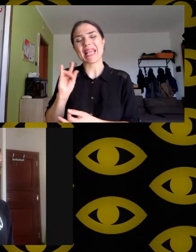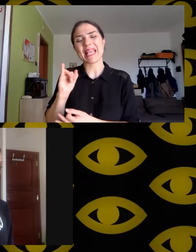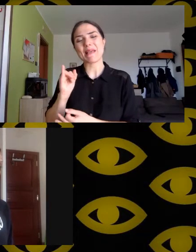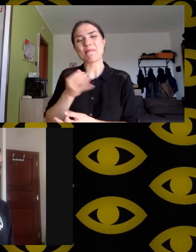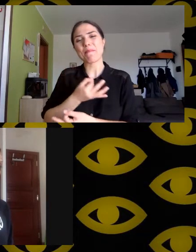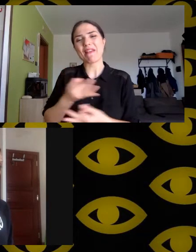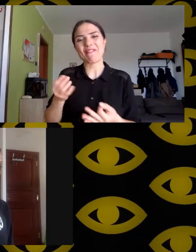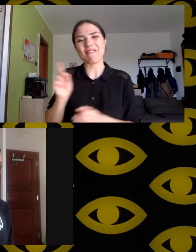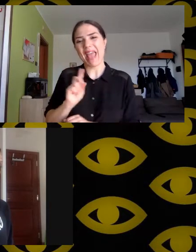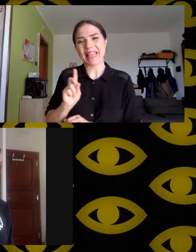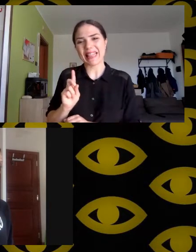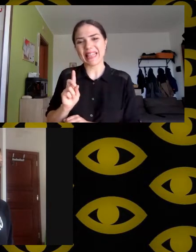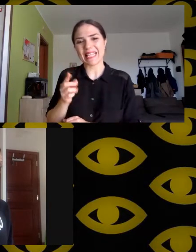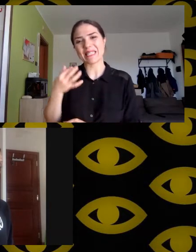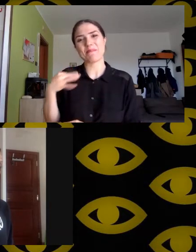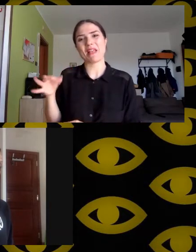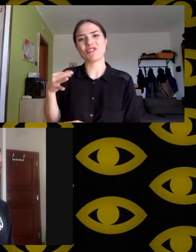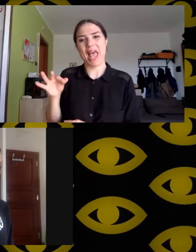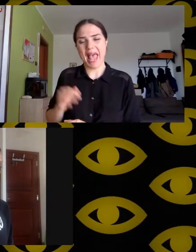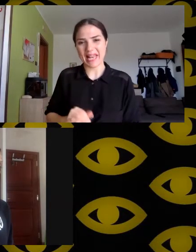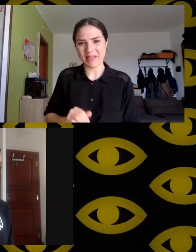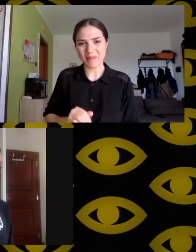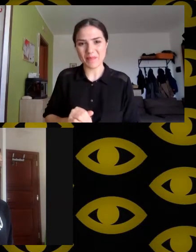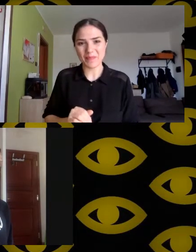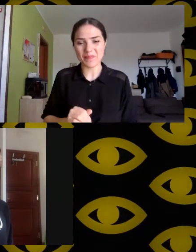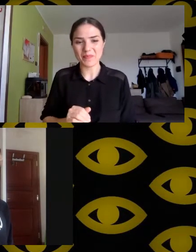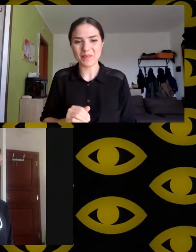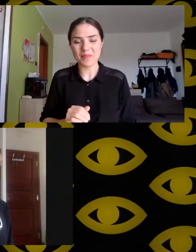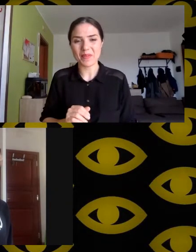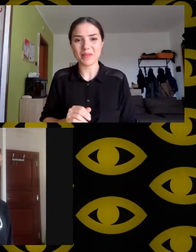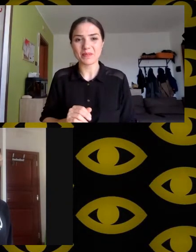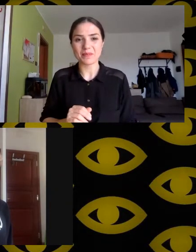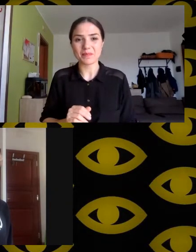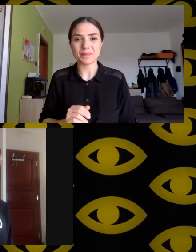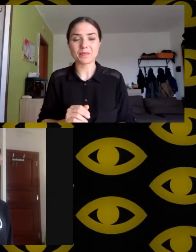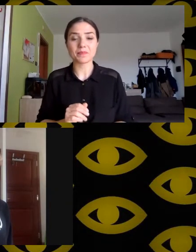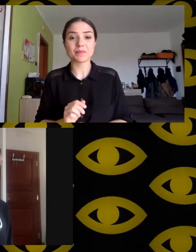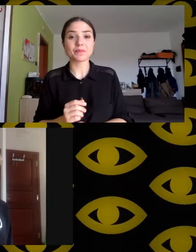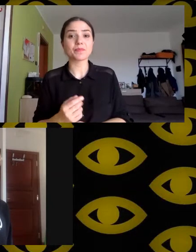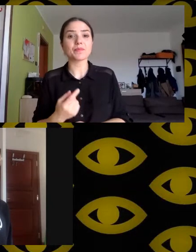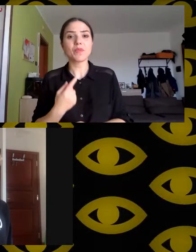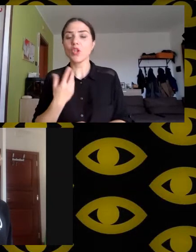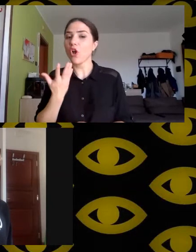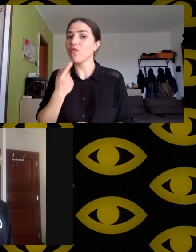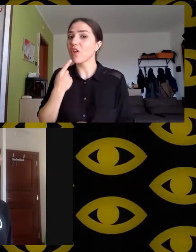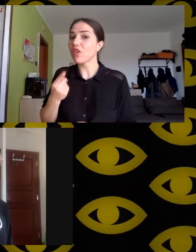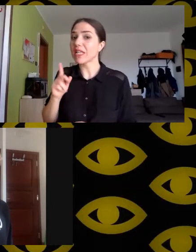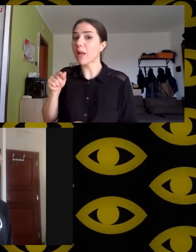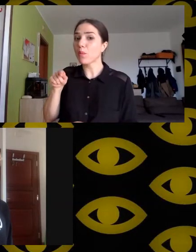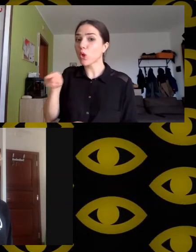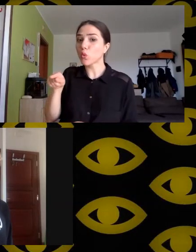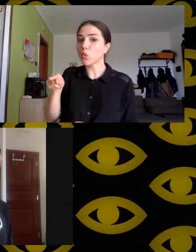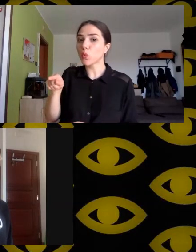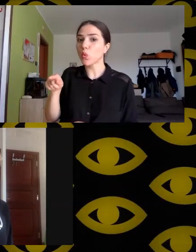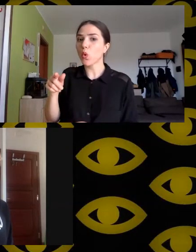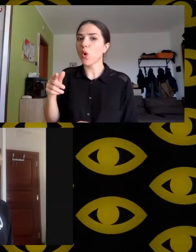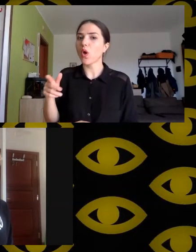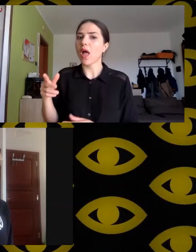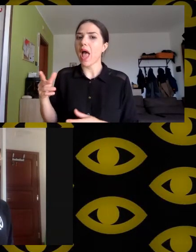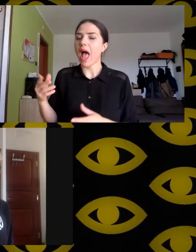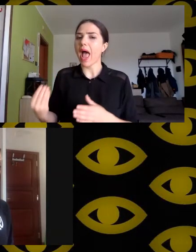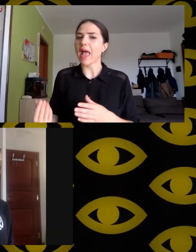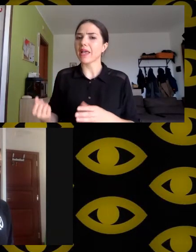prima. E io volevo parlare anche di, mi sembra di aver capito che anche tu hai fondato una onlus, se non sbaglio si chiama Iride, giusto?